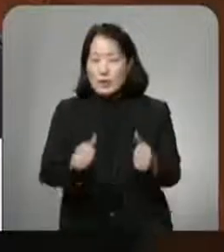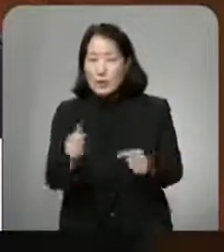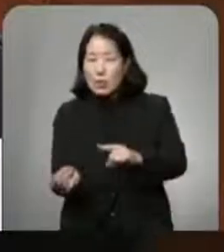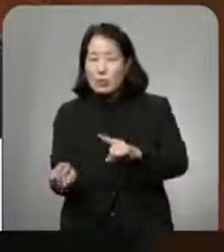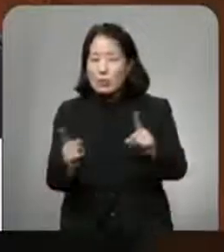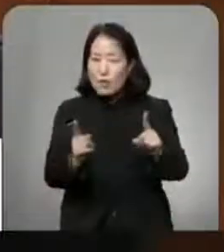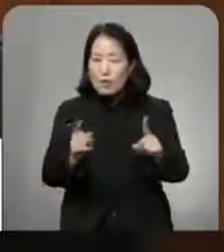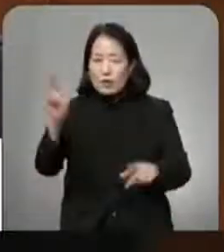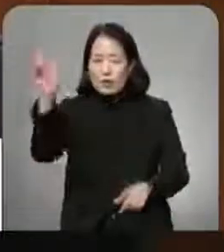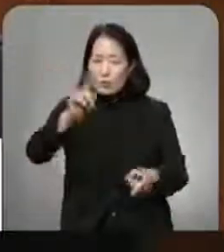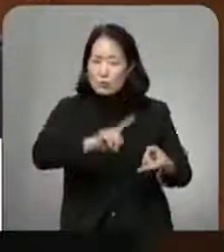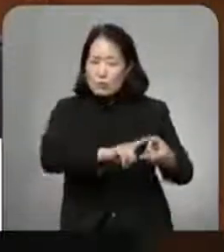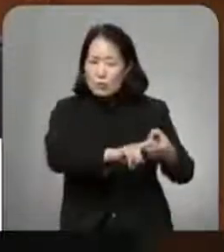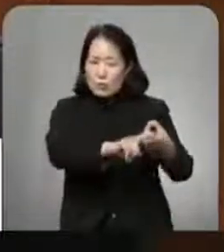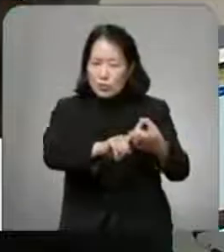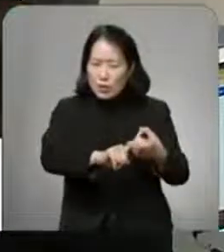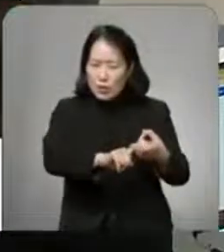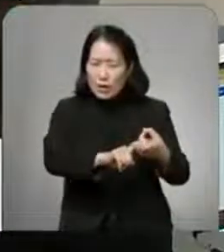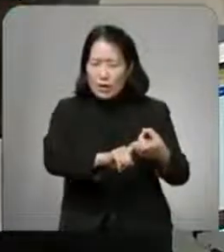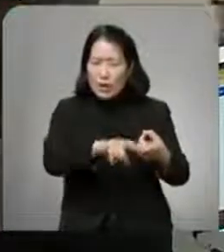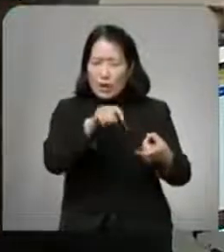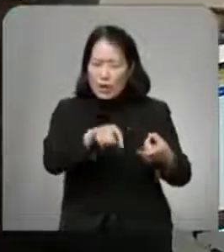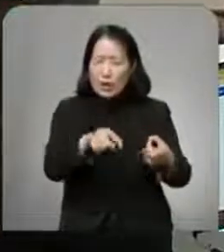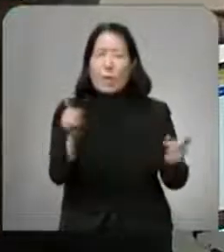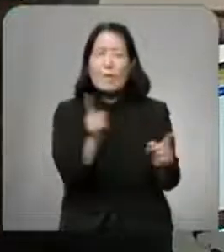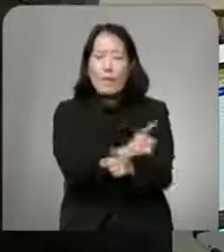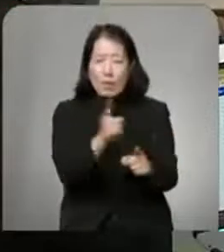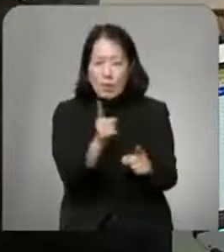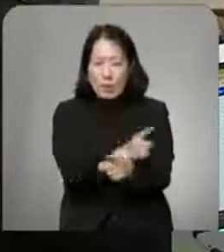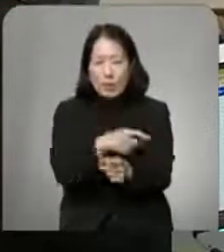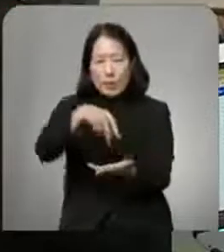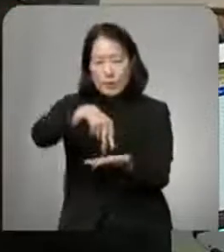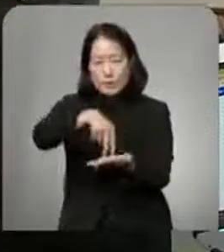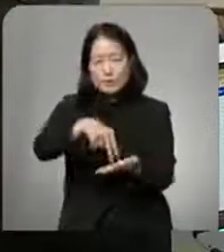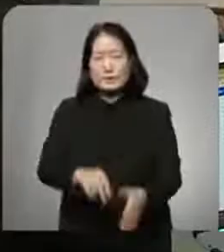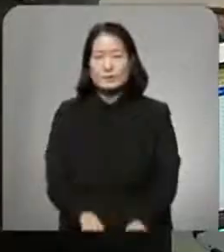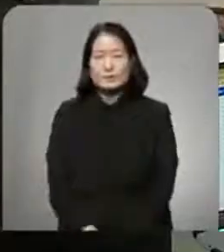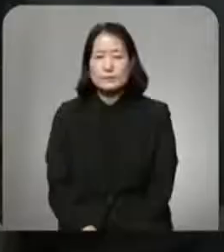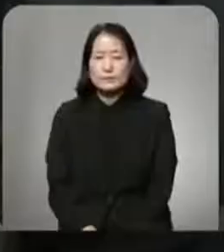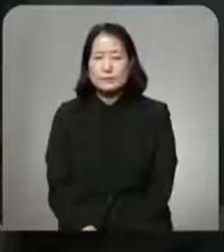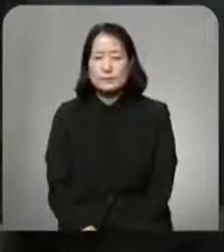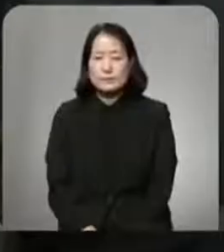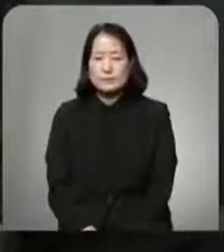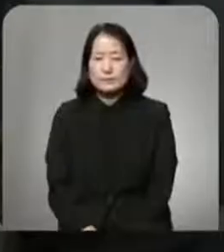정교조와의 협약을 최대한 빨리 개정하겠다는 입장입니다 이런